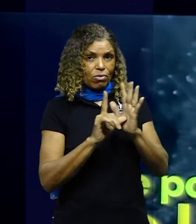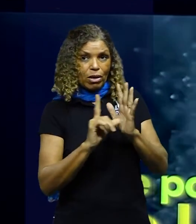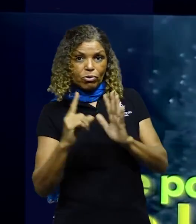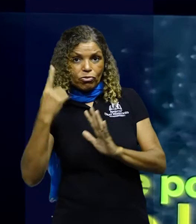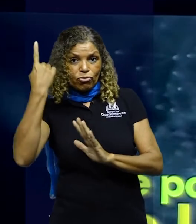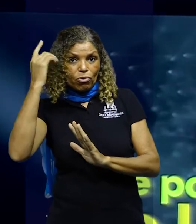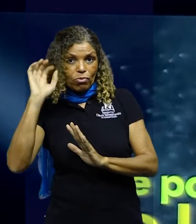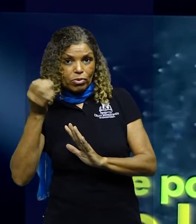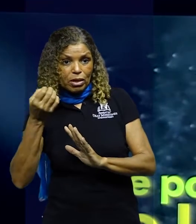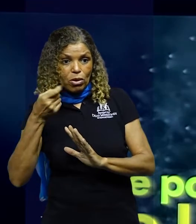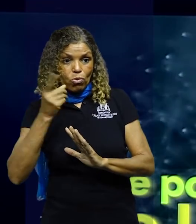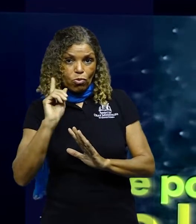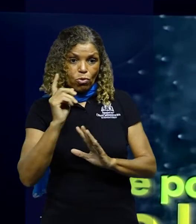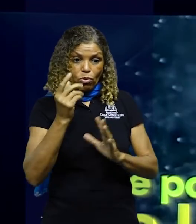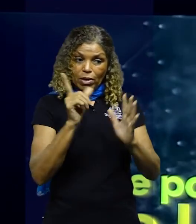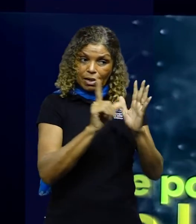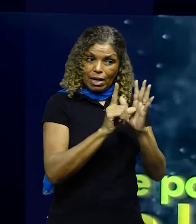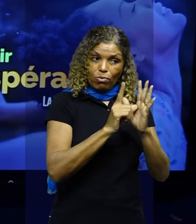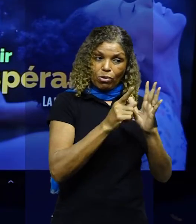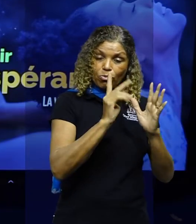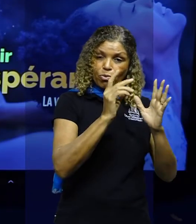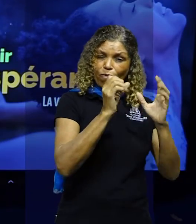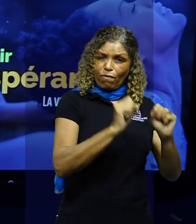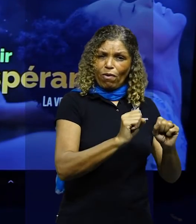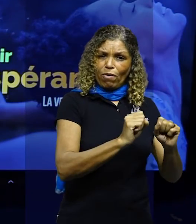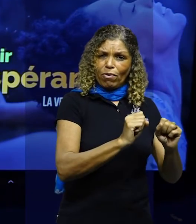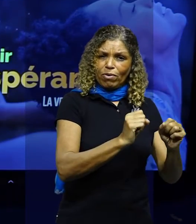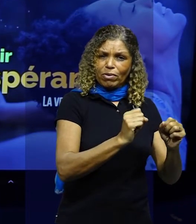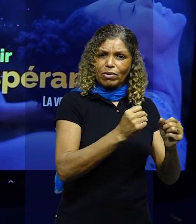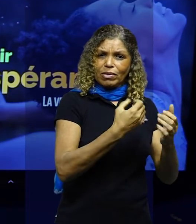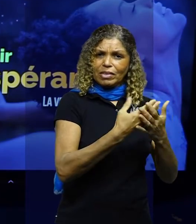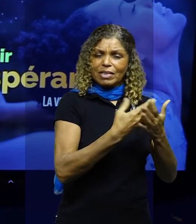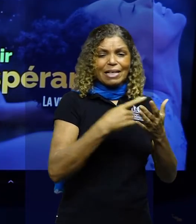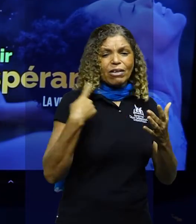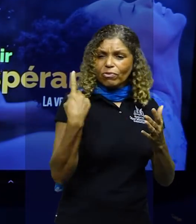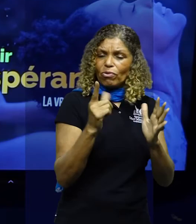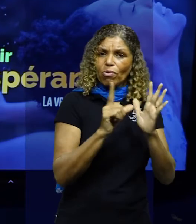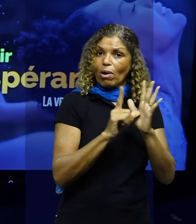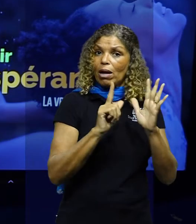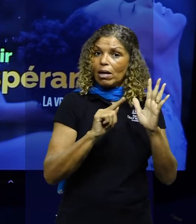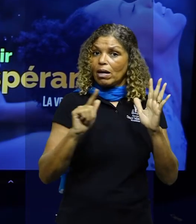Dieu ou la loi du plus fort, la loi de la jungle. Mais il y a toujours une loi.